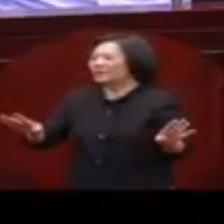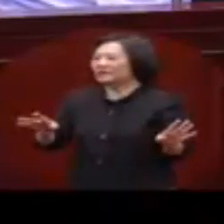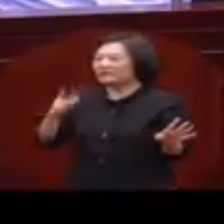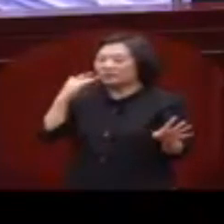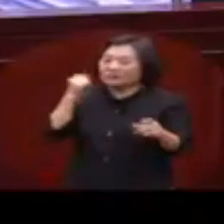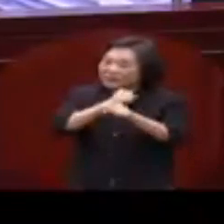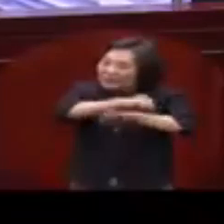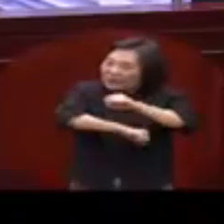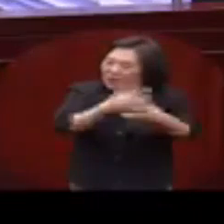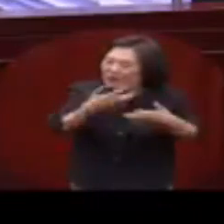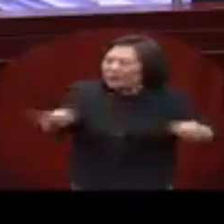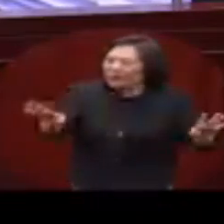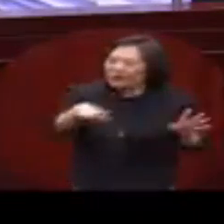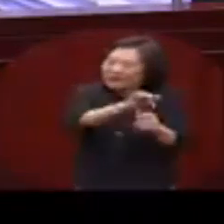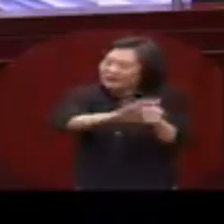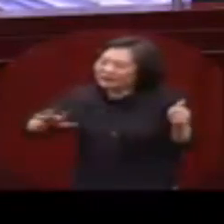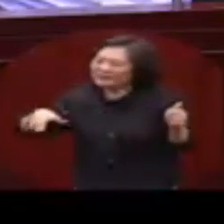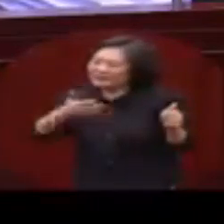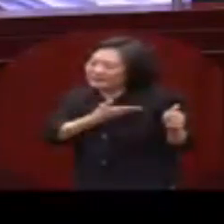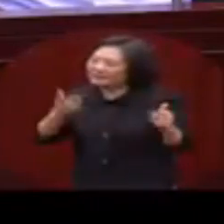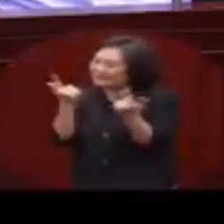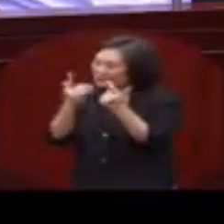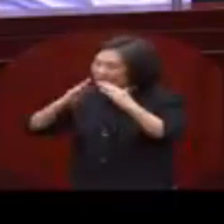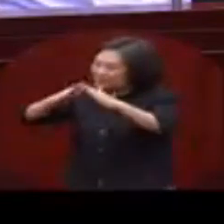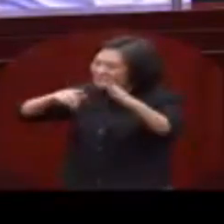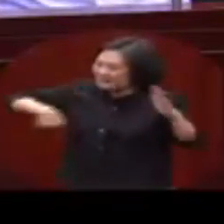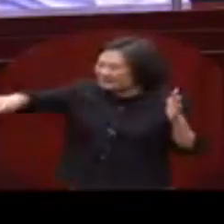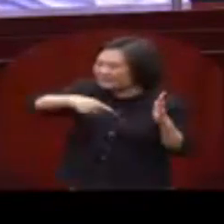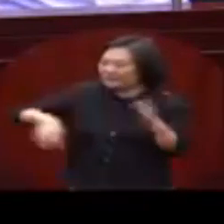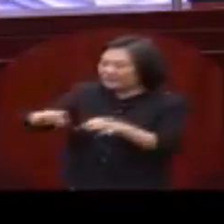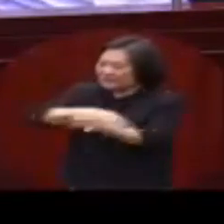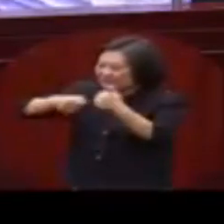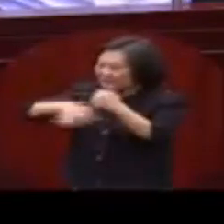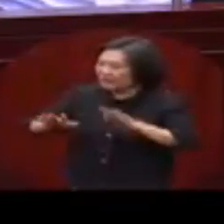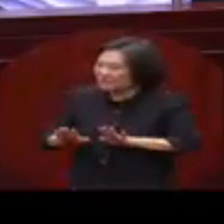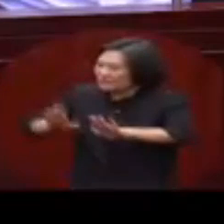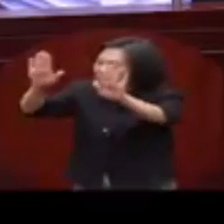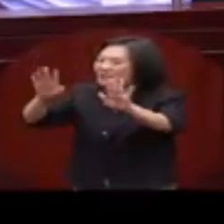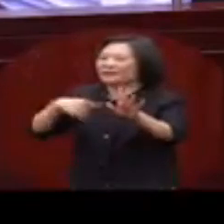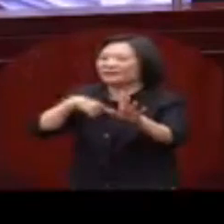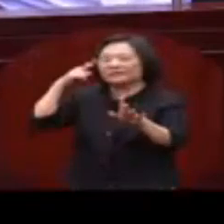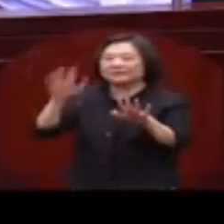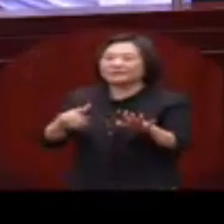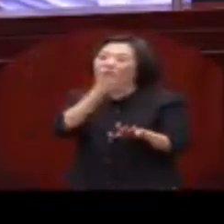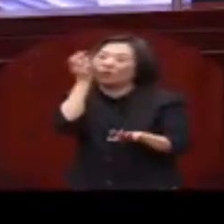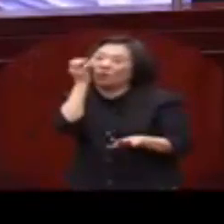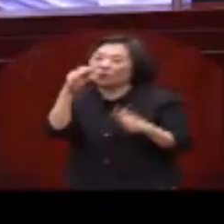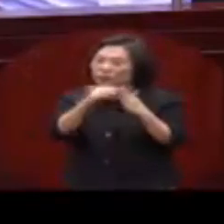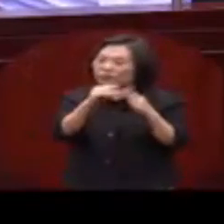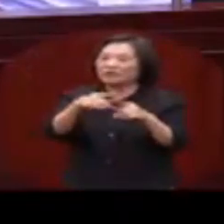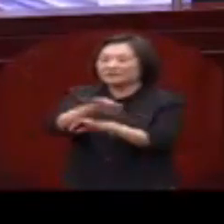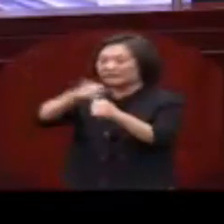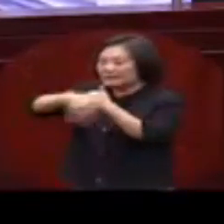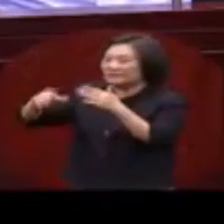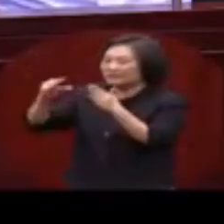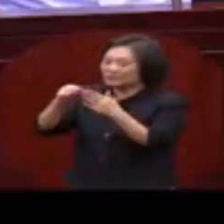动来建立整个台北市的会展产业。那这个是我们今年的产业局跟官船局两局要合作